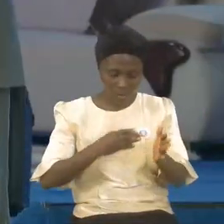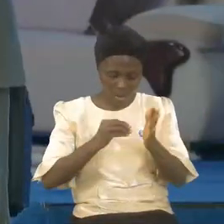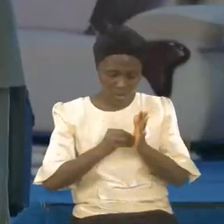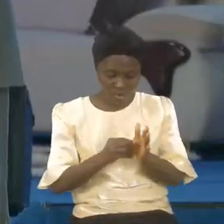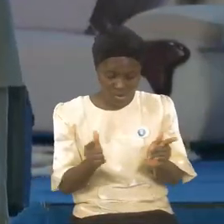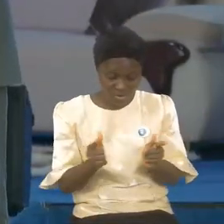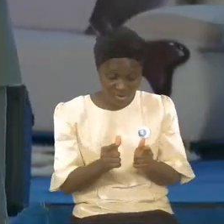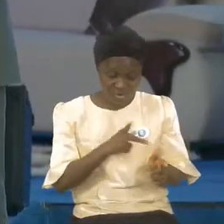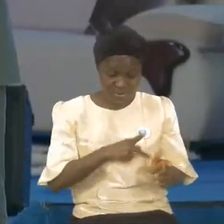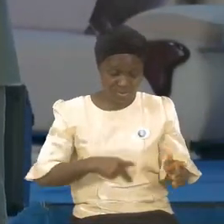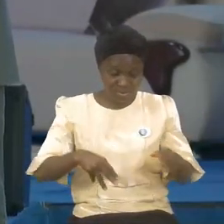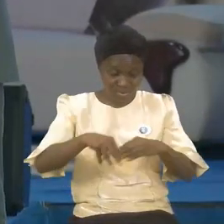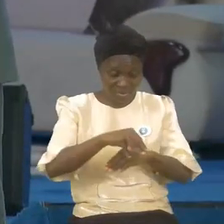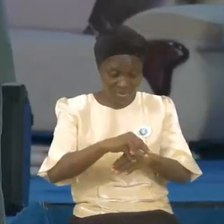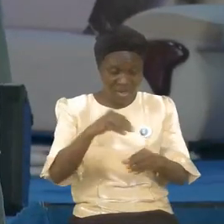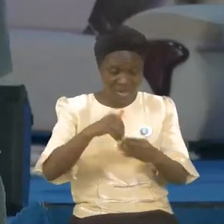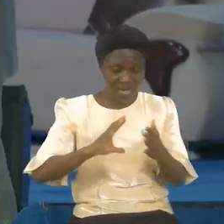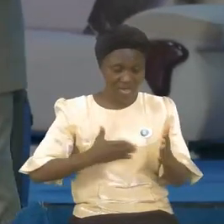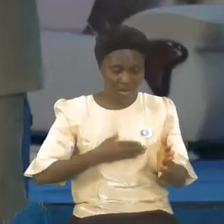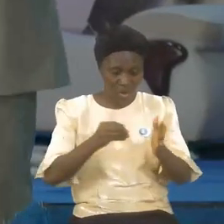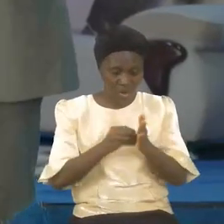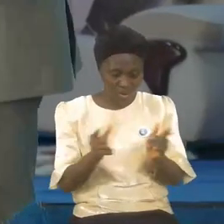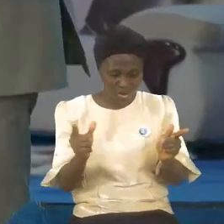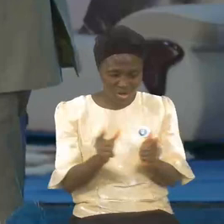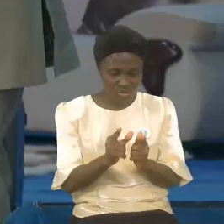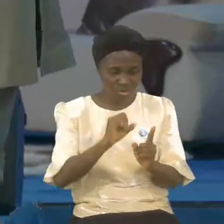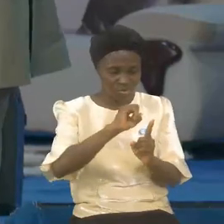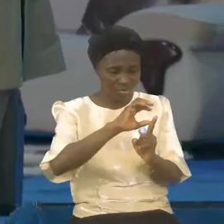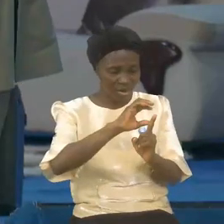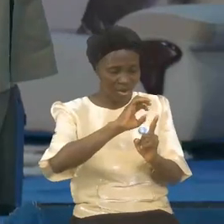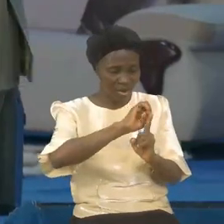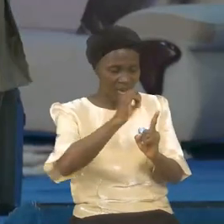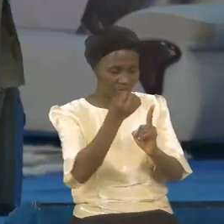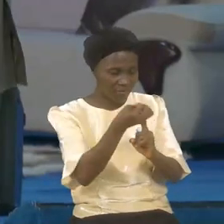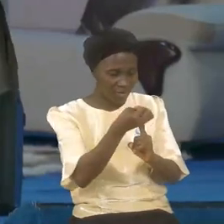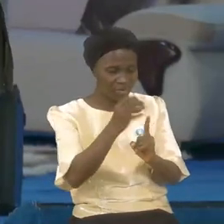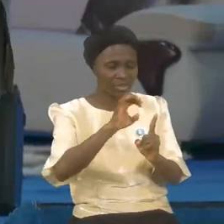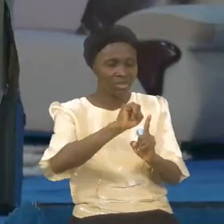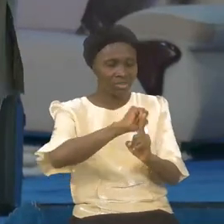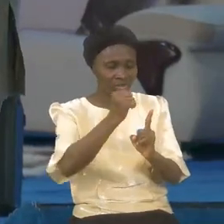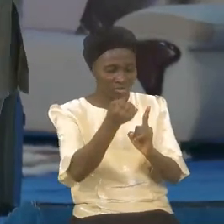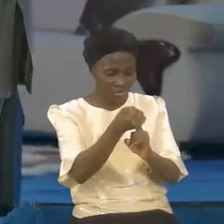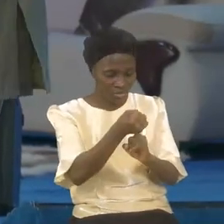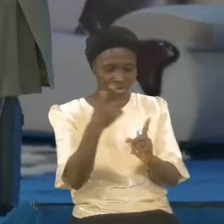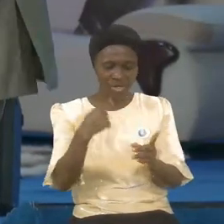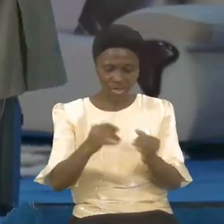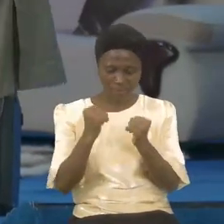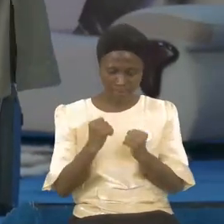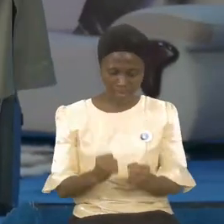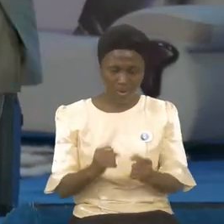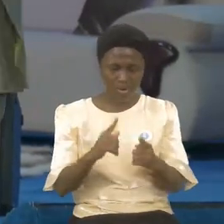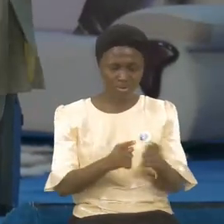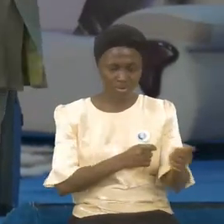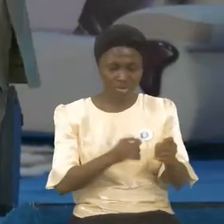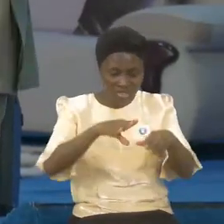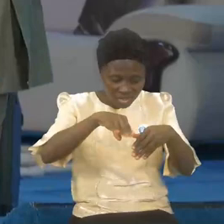petit empire dans notre petit environnement dans notre petite situation le plat le